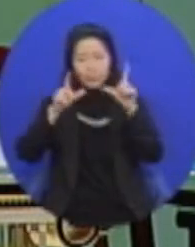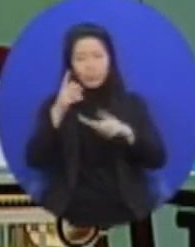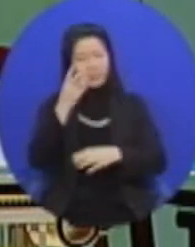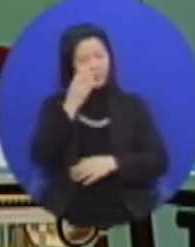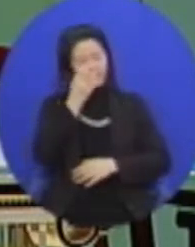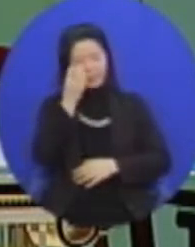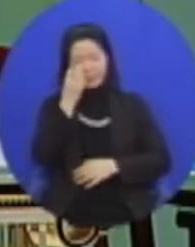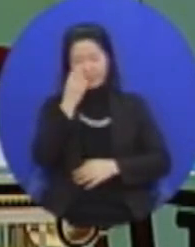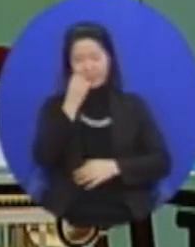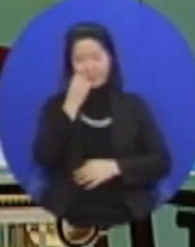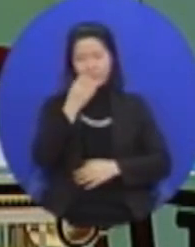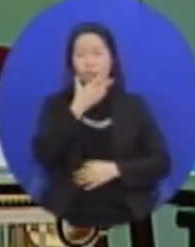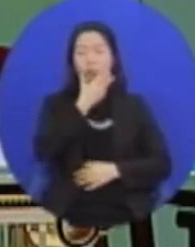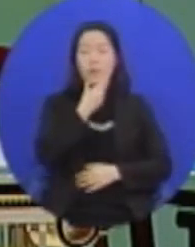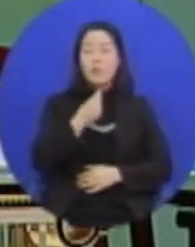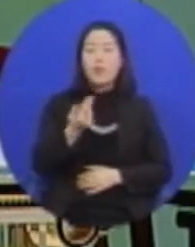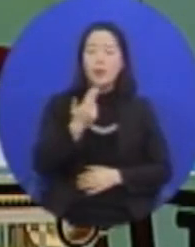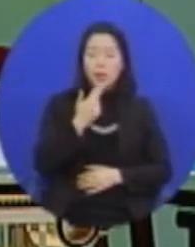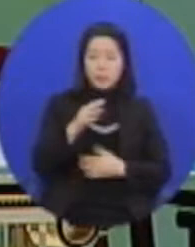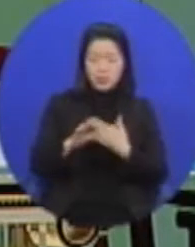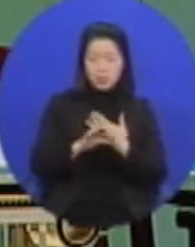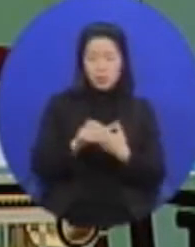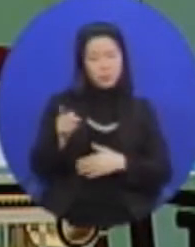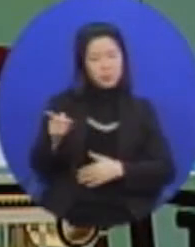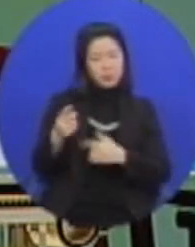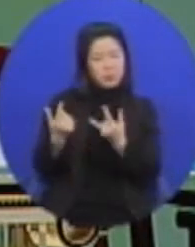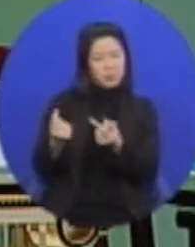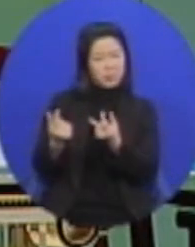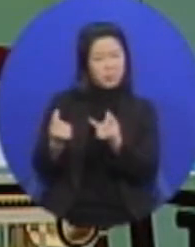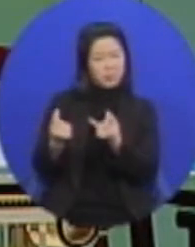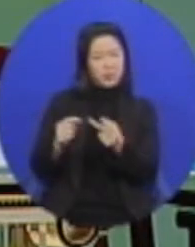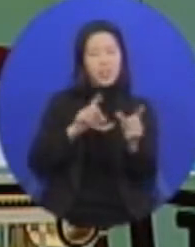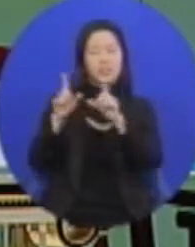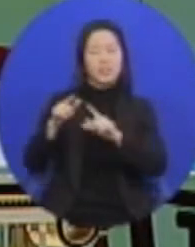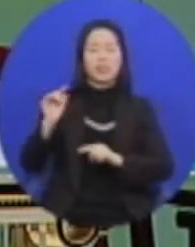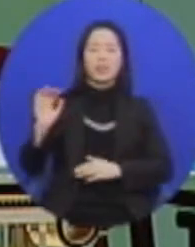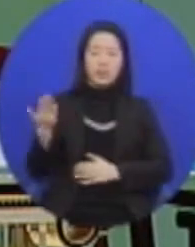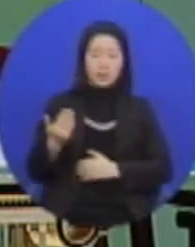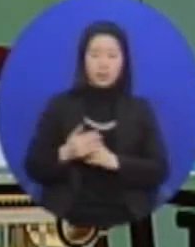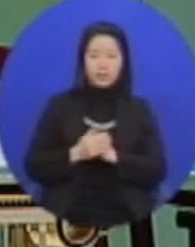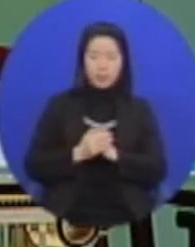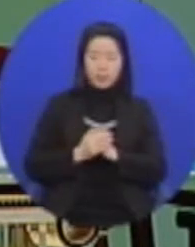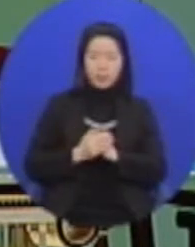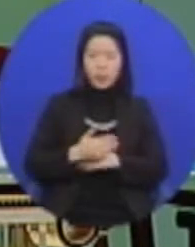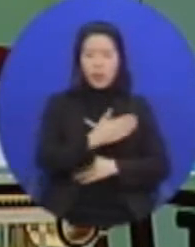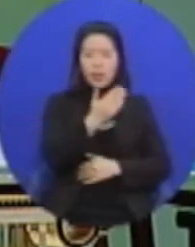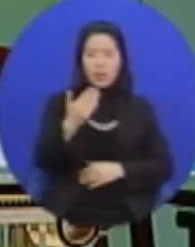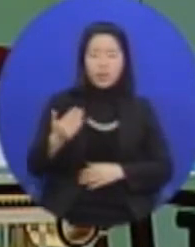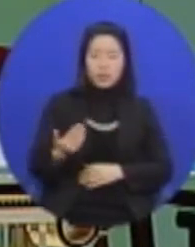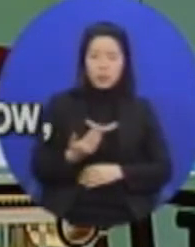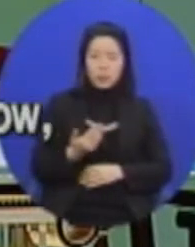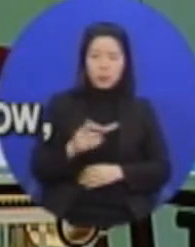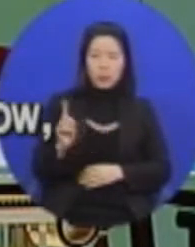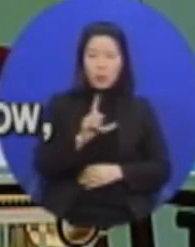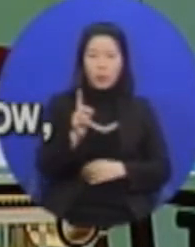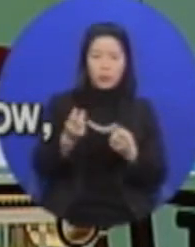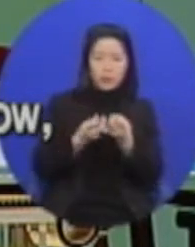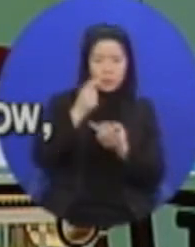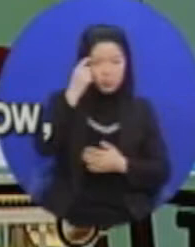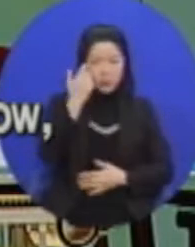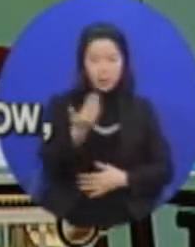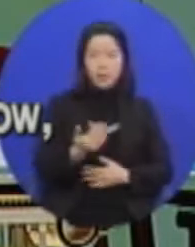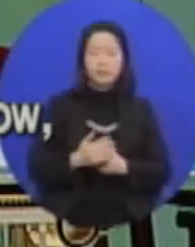보기 없으면 그렇게 사는 것이죠 여러분들이 어떻습니까